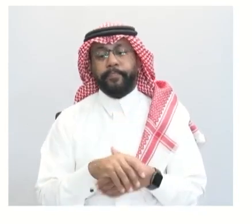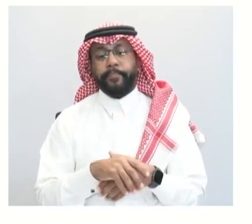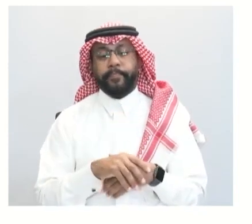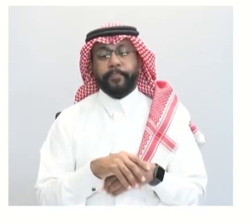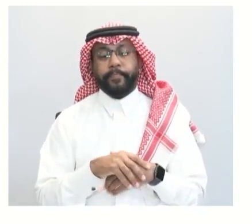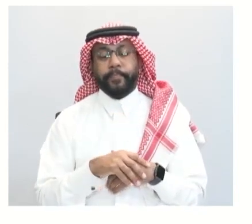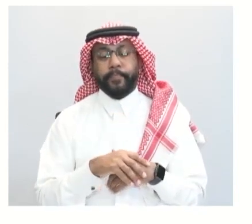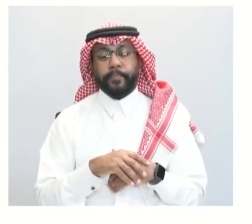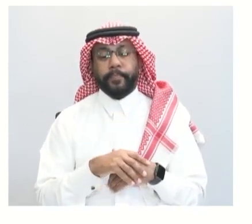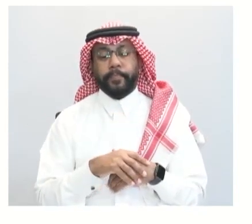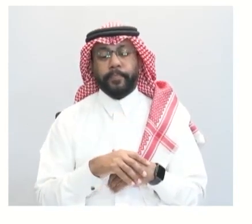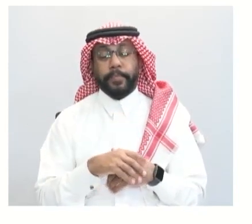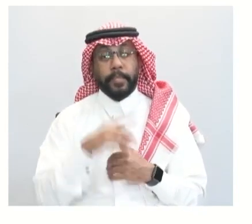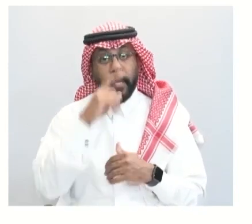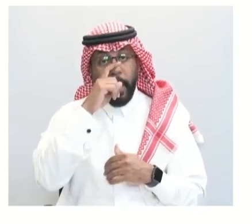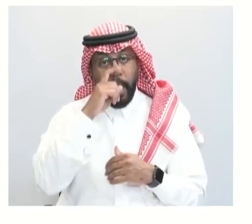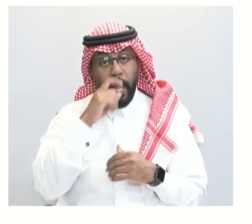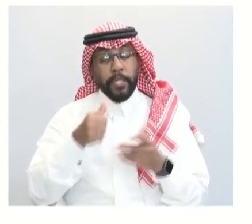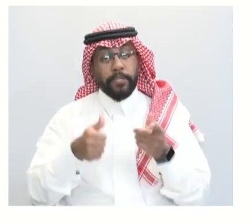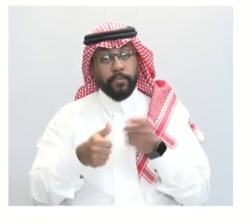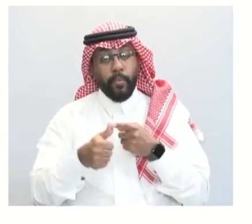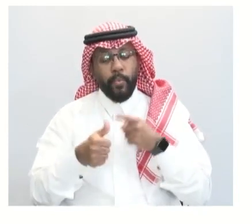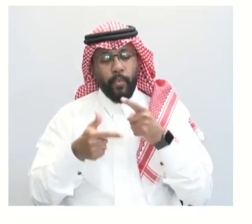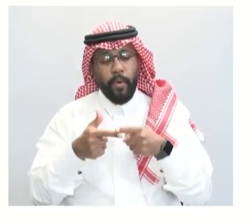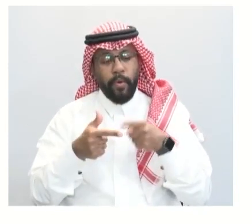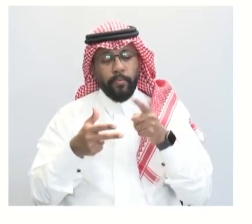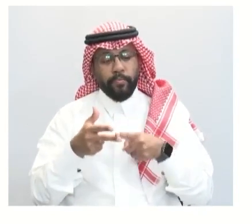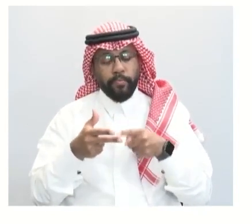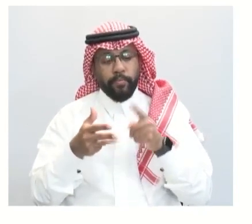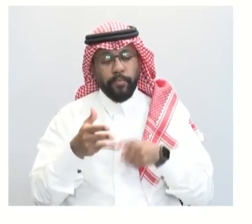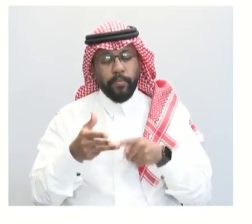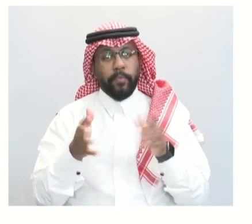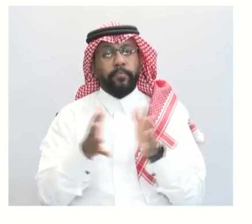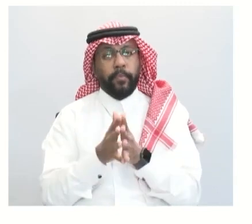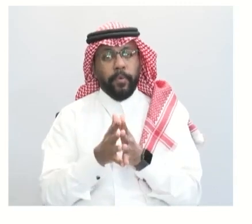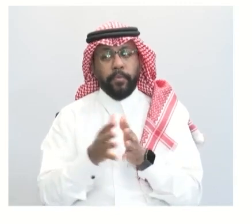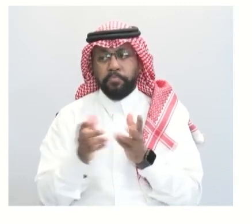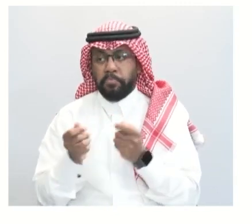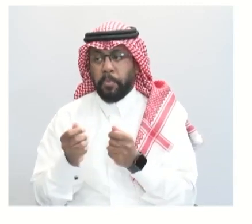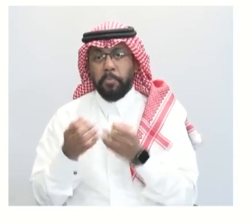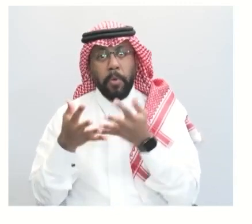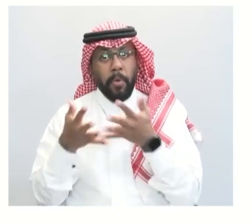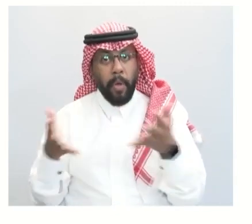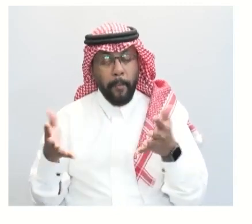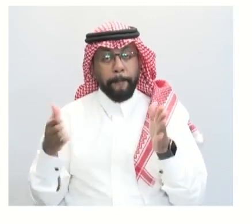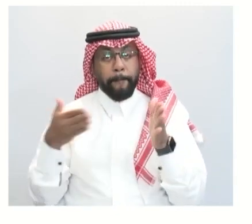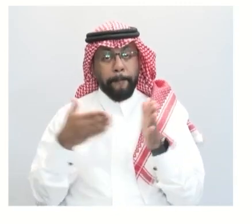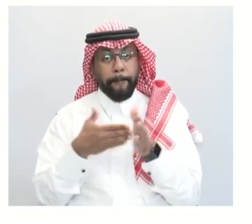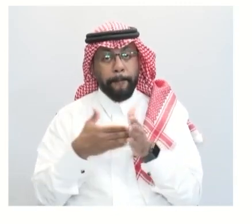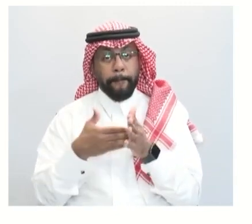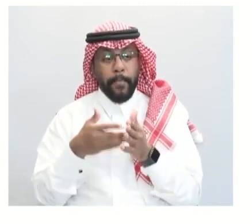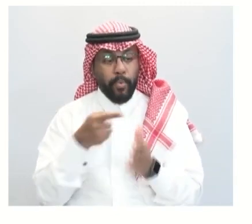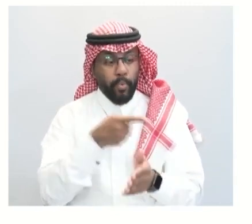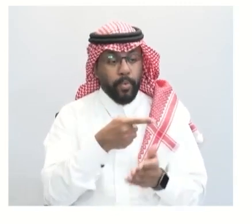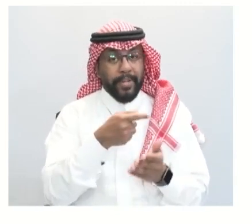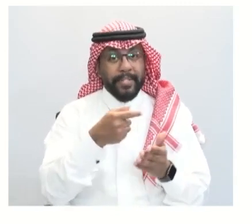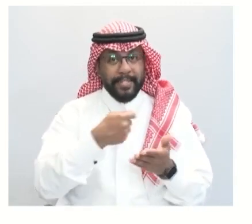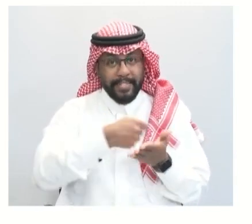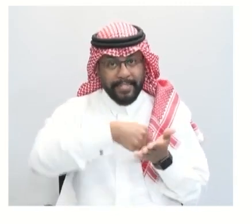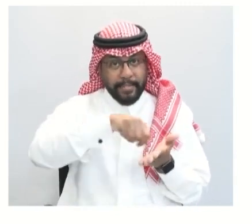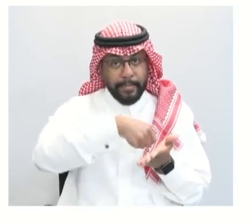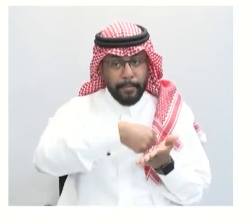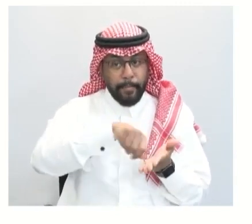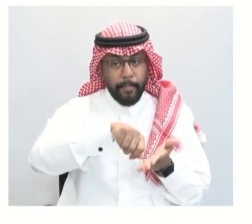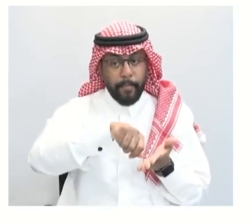في البدايه لابد ان اعد الاوراق النقديه ثم نوجد قيمتها وكذلك هل